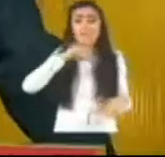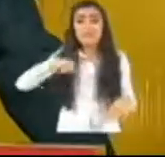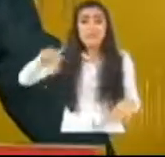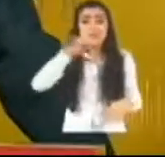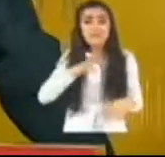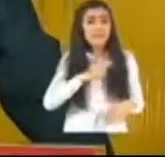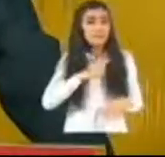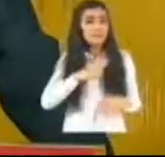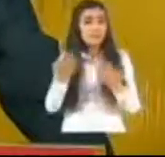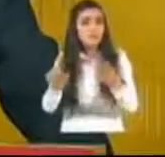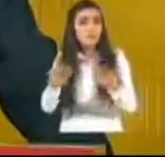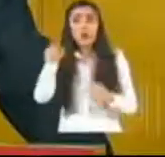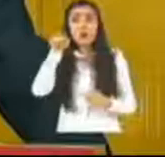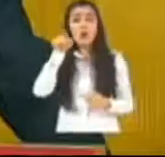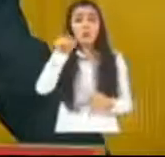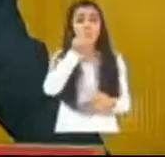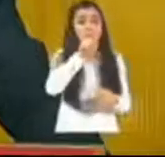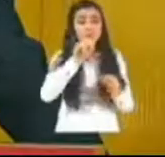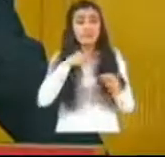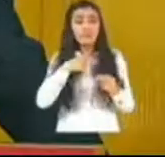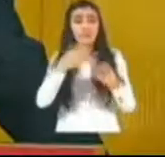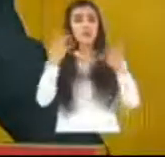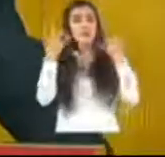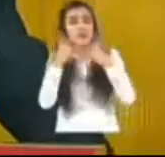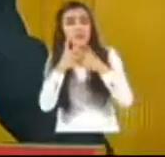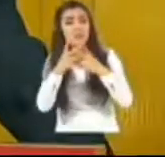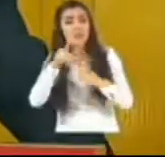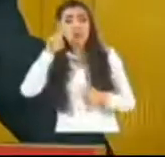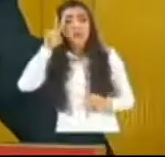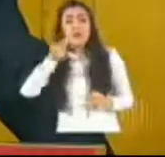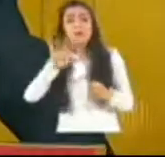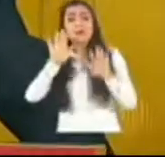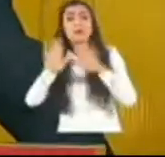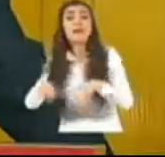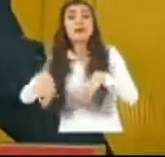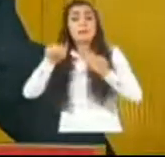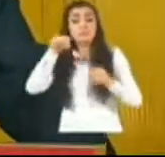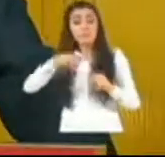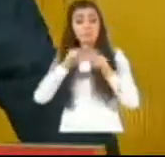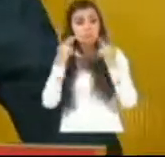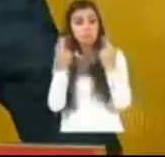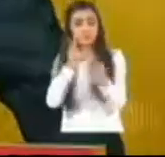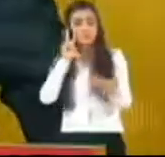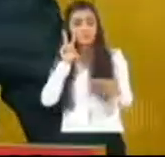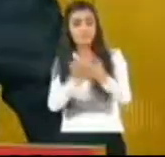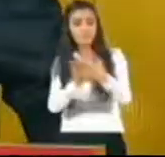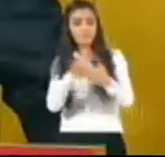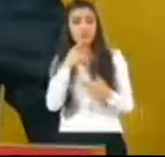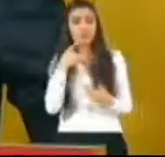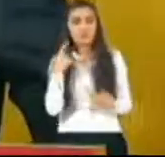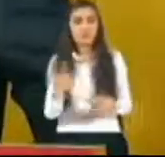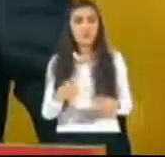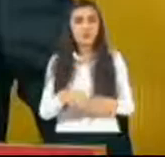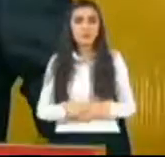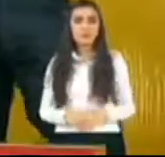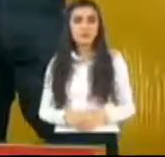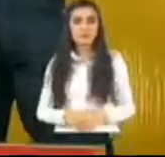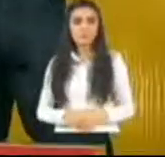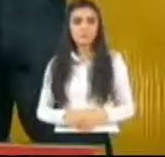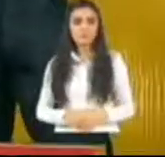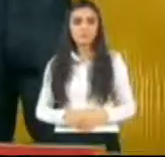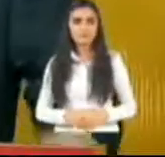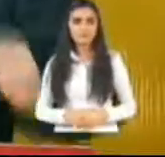kimler varsa onlarla hesabımız mahşere kalmadan bu dünyada görülecektir.